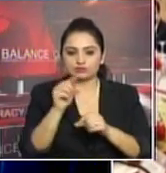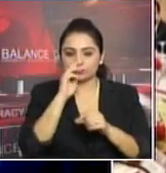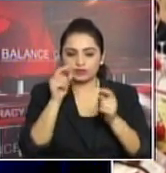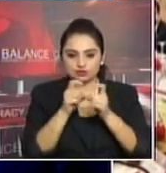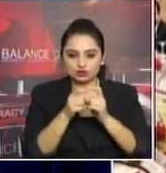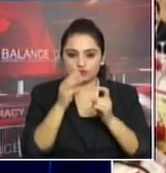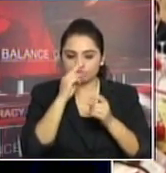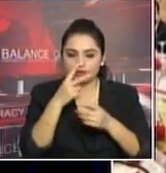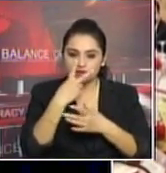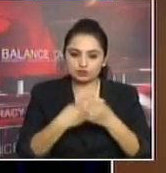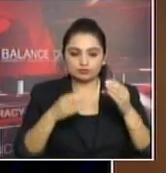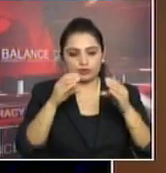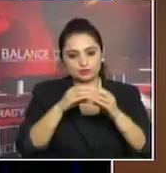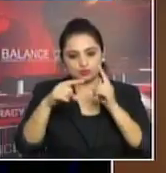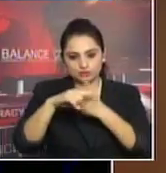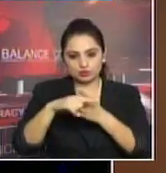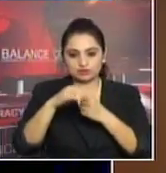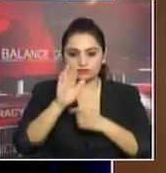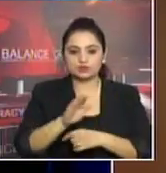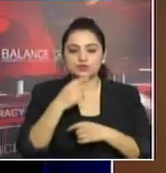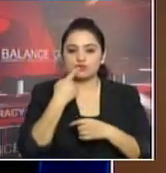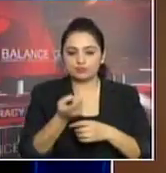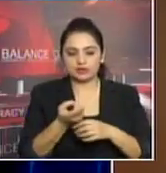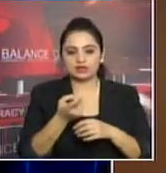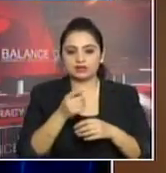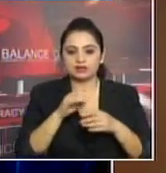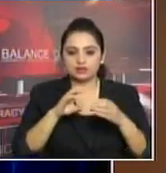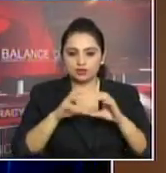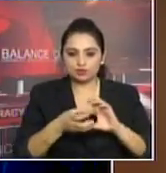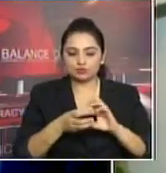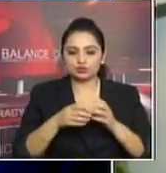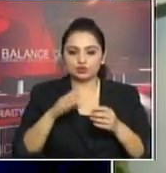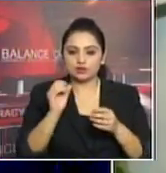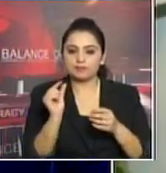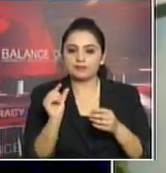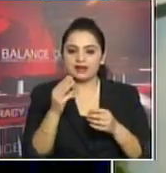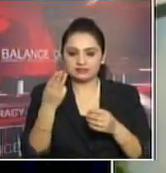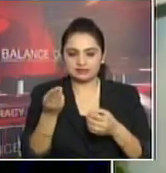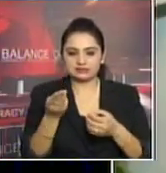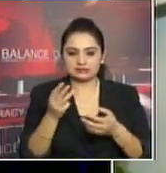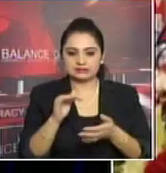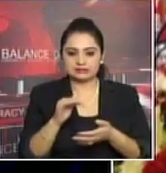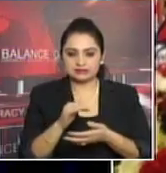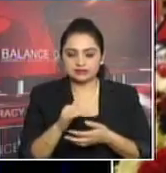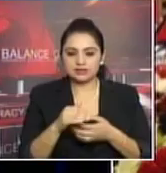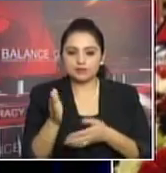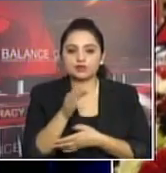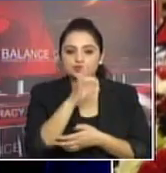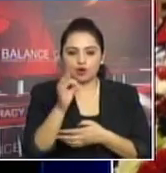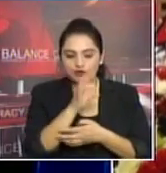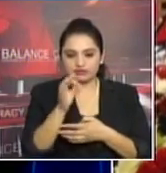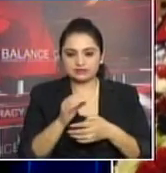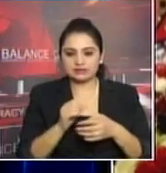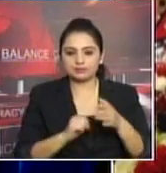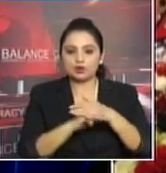छलफलमा दुवै पक्ष सकारात्मक रहेको उद्योग वाणिज्य तथा आपूर्ति मन्त्रालयका प्रवक्ता नवराज ढकालले बताए। बन्दरगाह